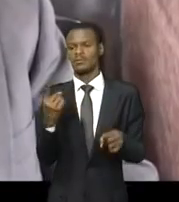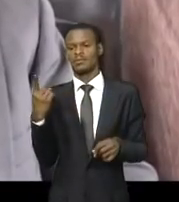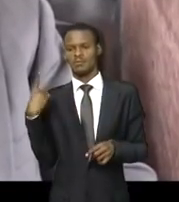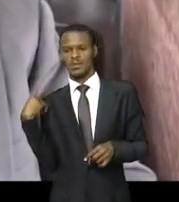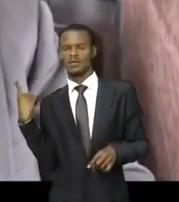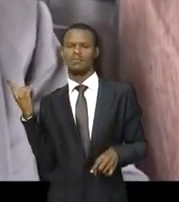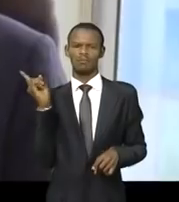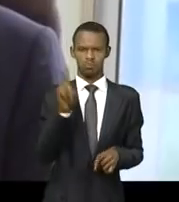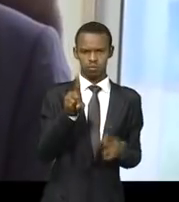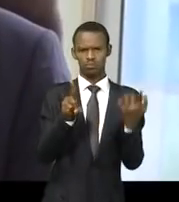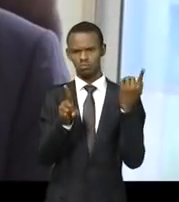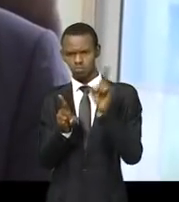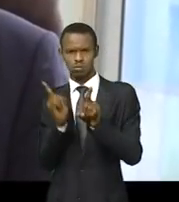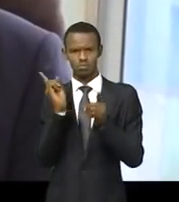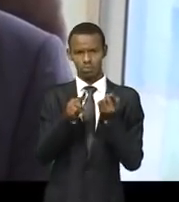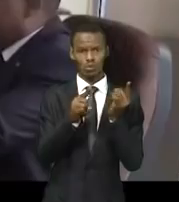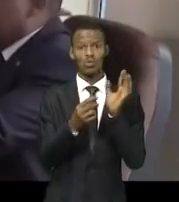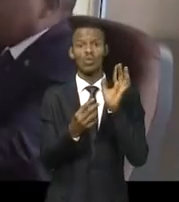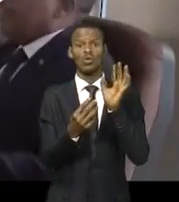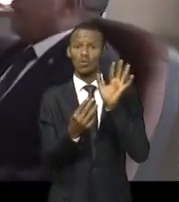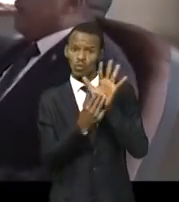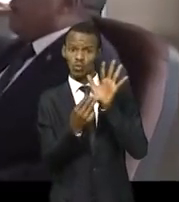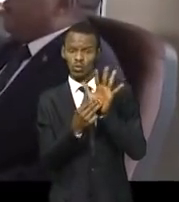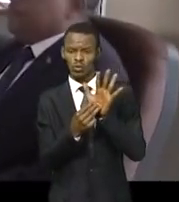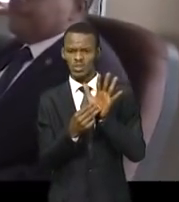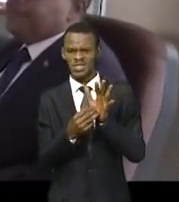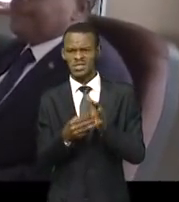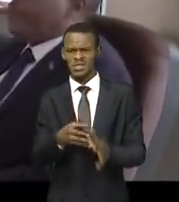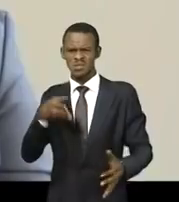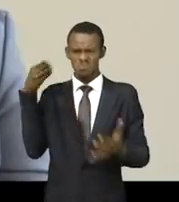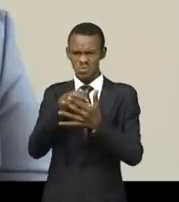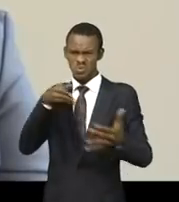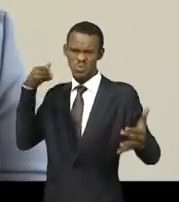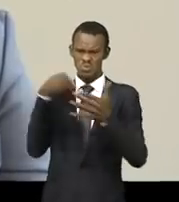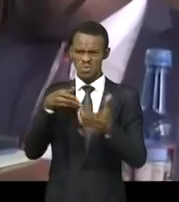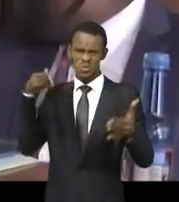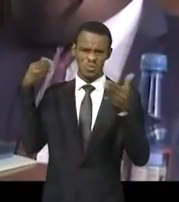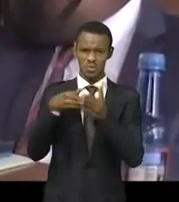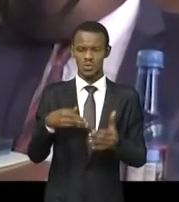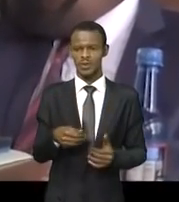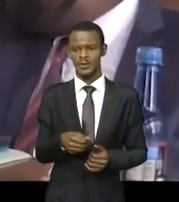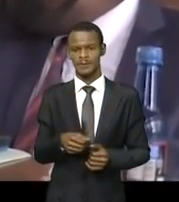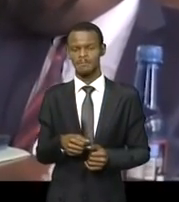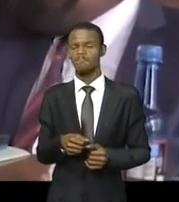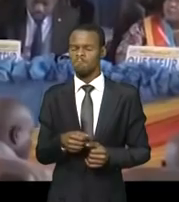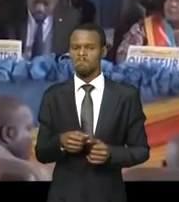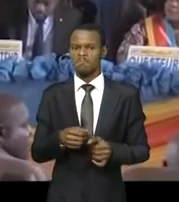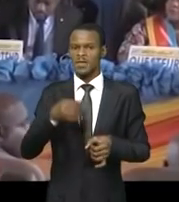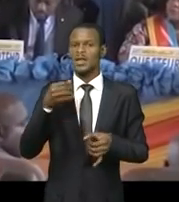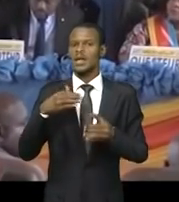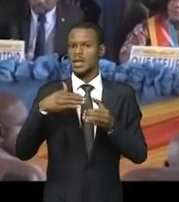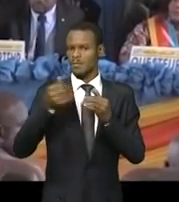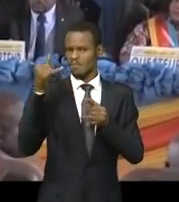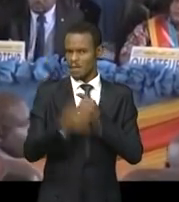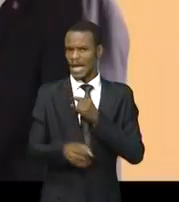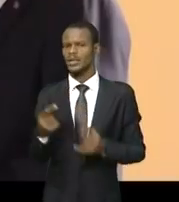les faits qu'il reproche au gouverneur des provinces sous un ton on croirait vindicatif. Puis viendra le moment tant attendu devant les